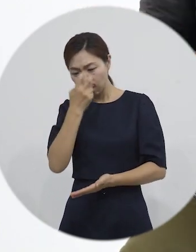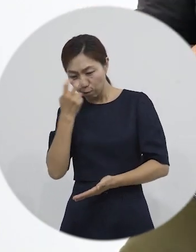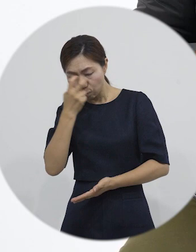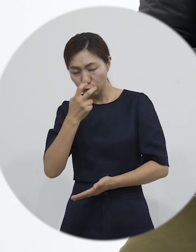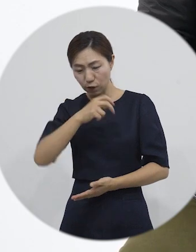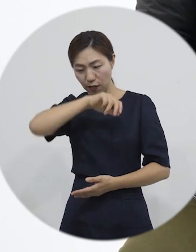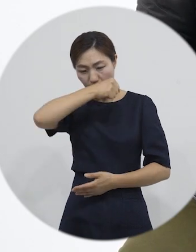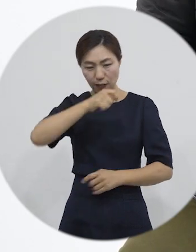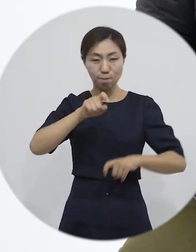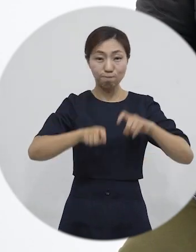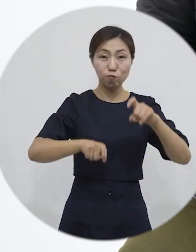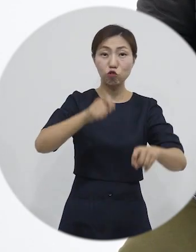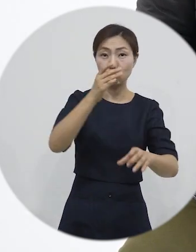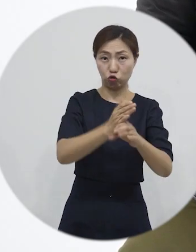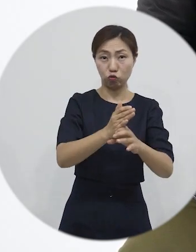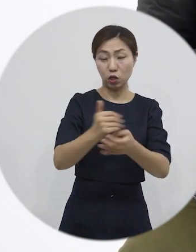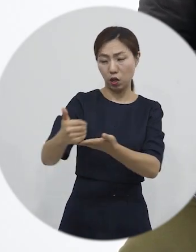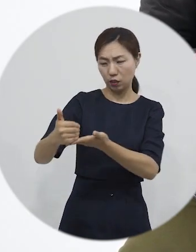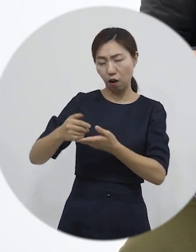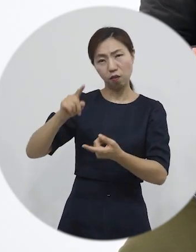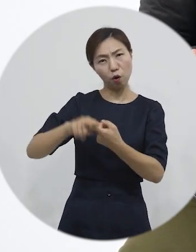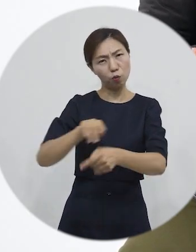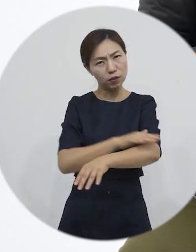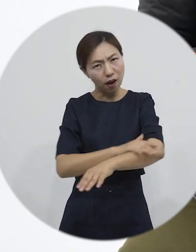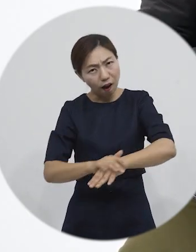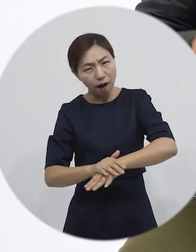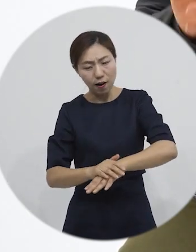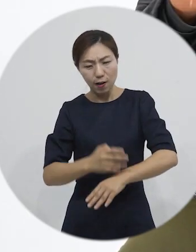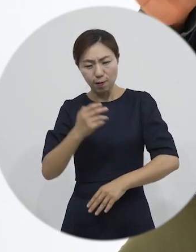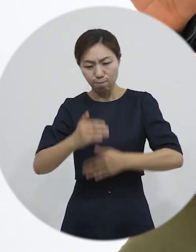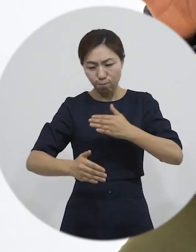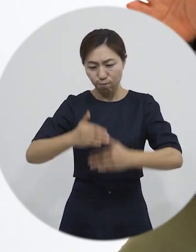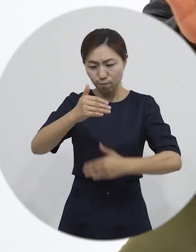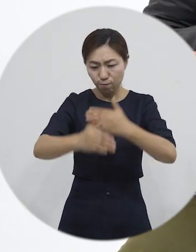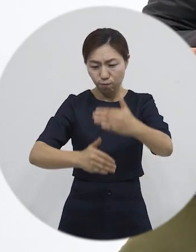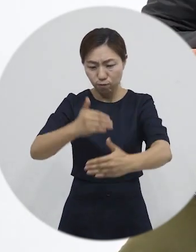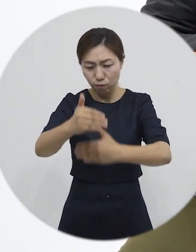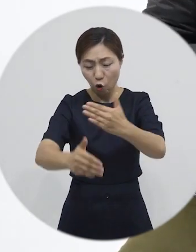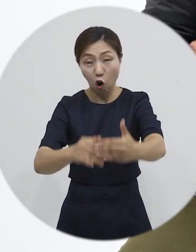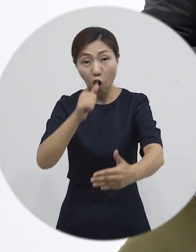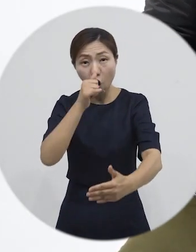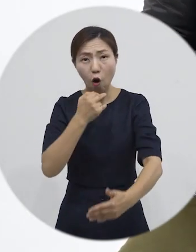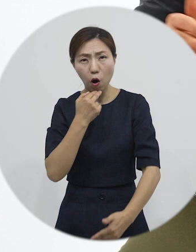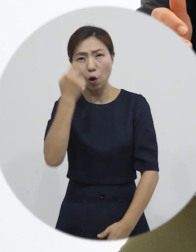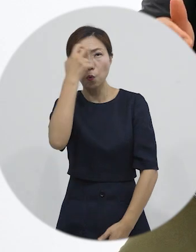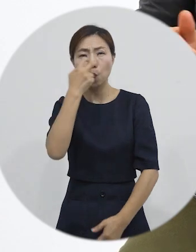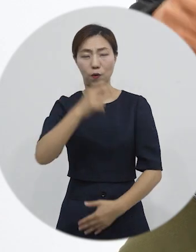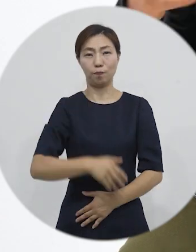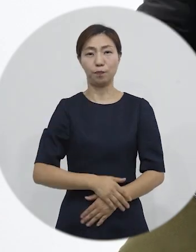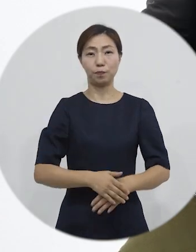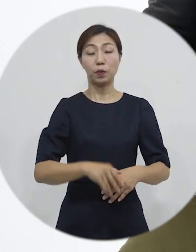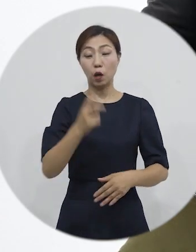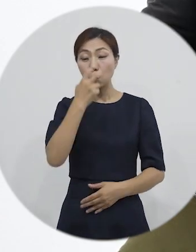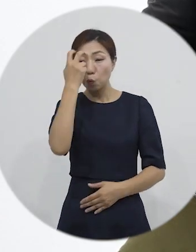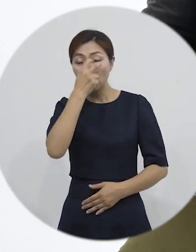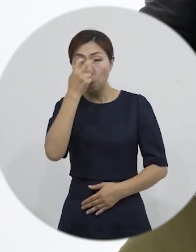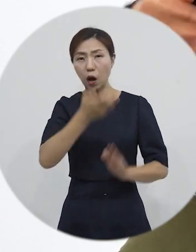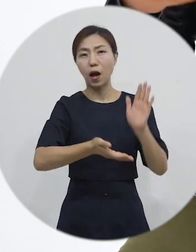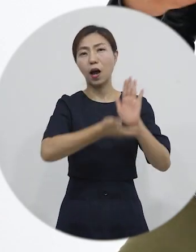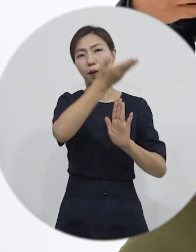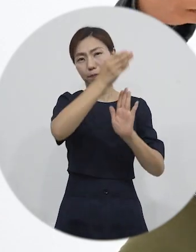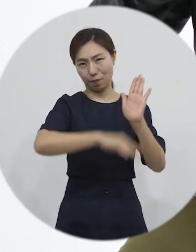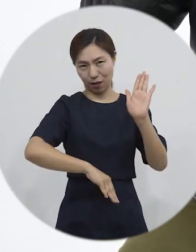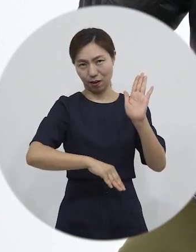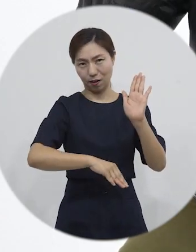하는데 정말 제안대로 잘 집행이 되고 있어? 라고 하는 것을 보는 과정입니다. 그래서 이것을 상반기, 하반기